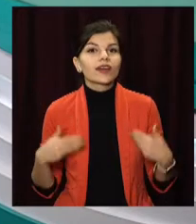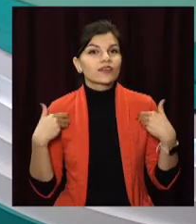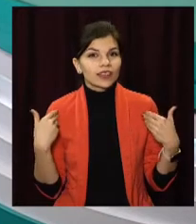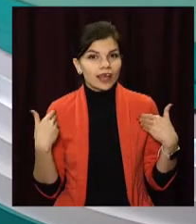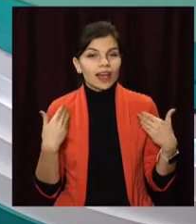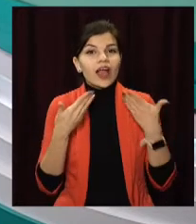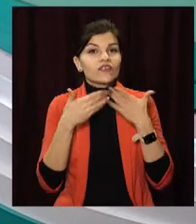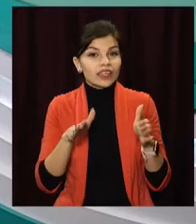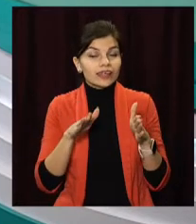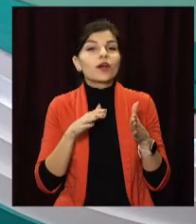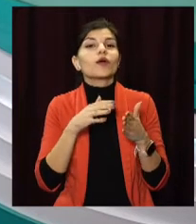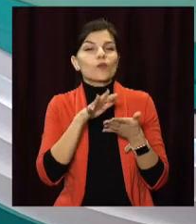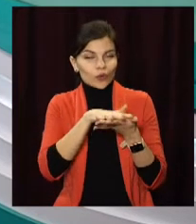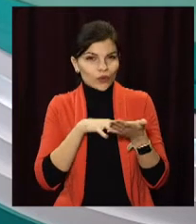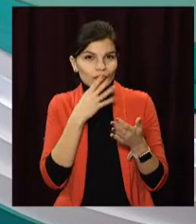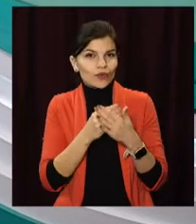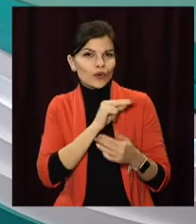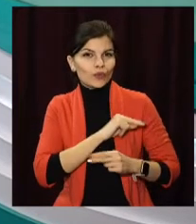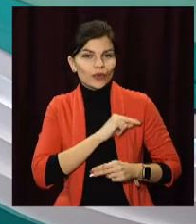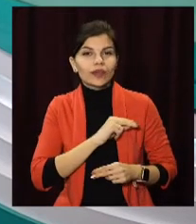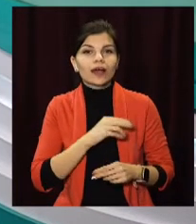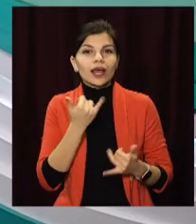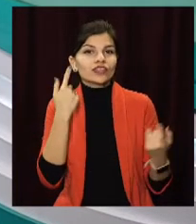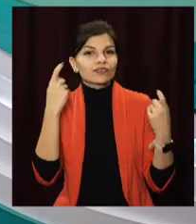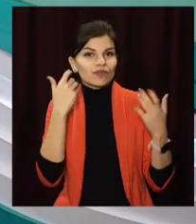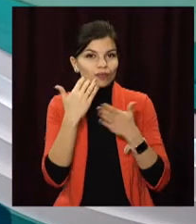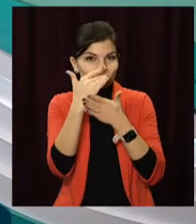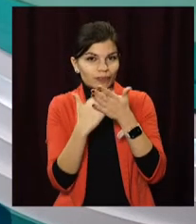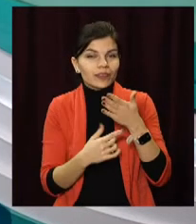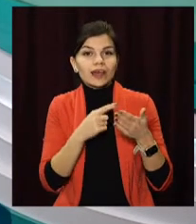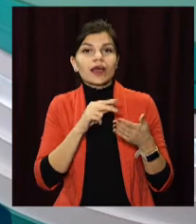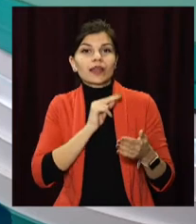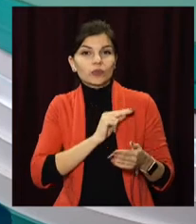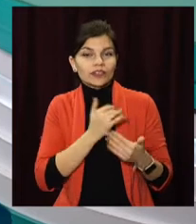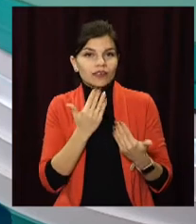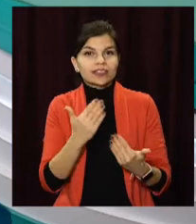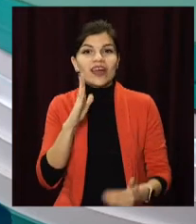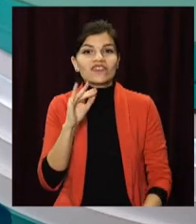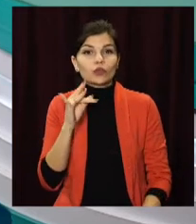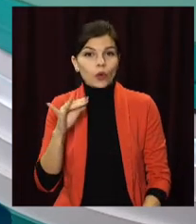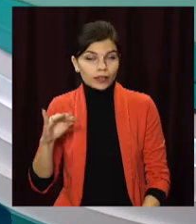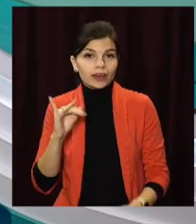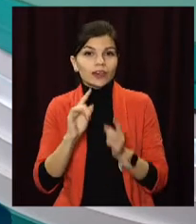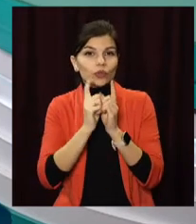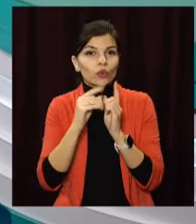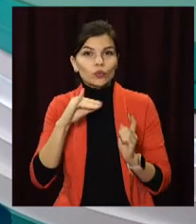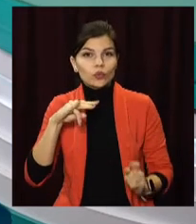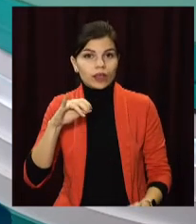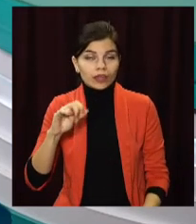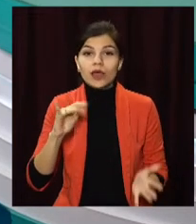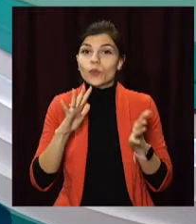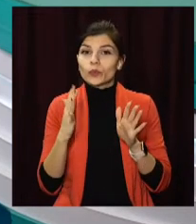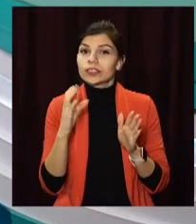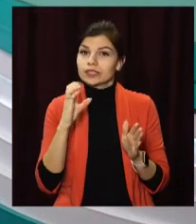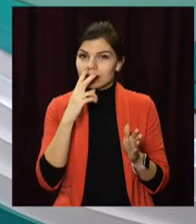Вітаю! Відкритий продовжує свою роботу. І зараз інформаційний блок новин. Для вас працюють Вікторія Вахрушина та сурдоперекладачка Юліана Пуговкіна. І про